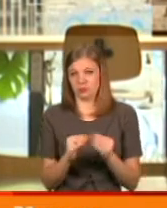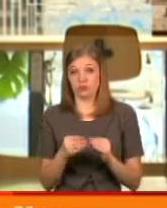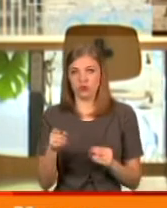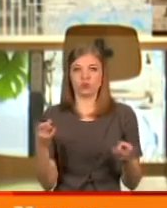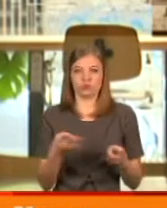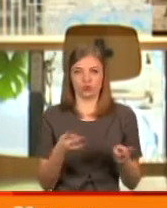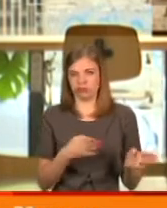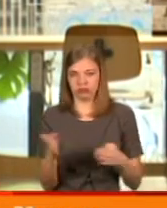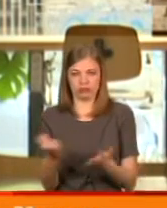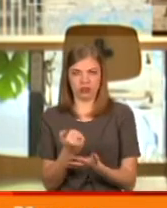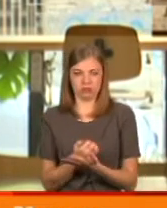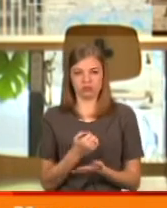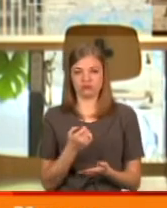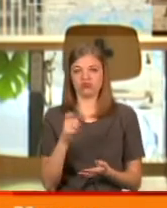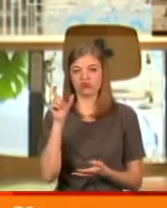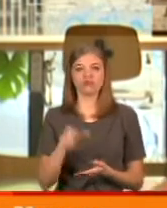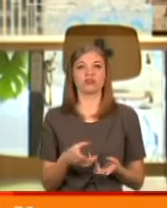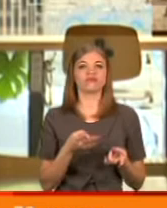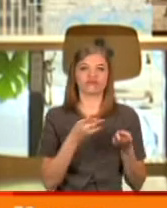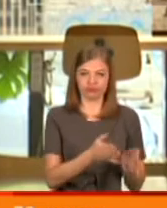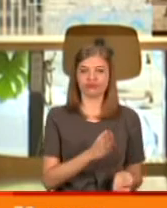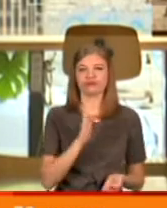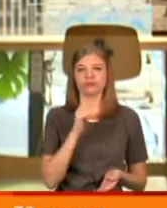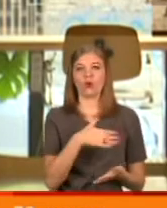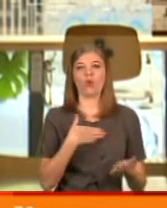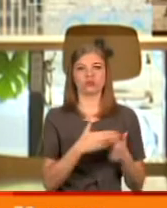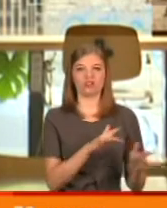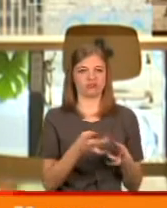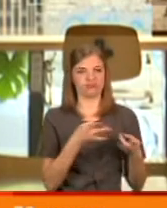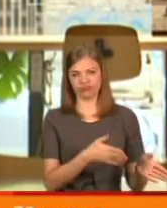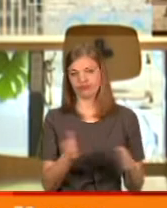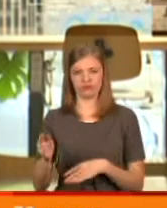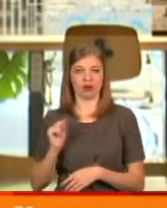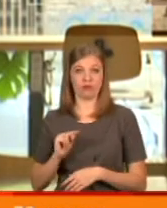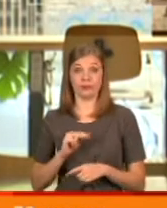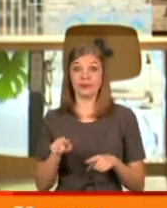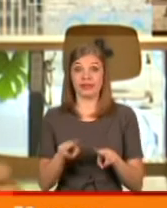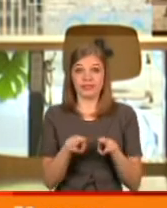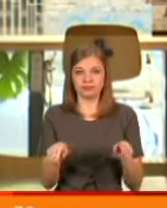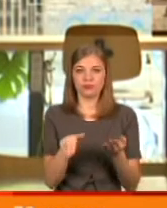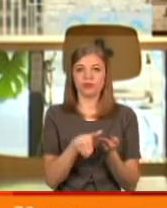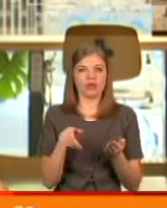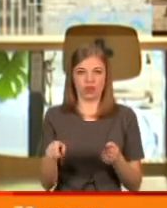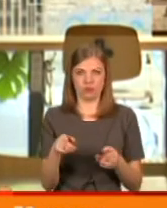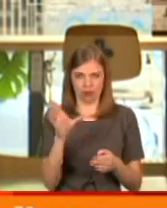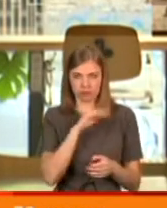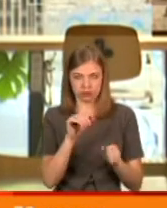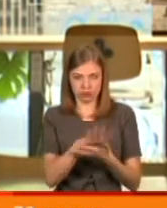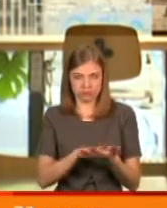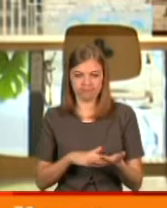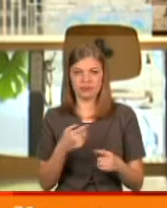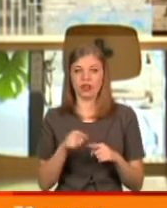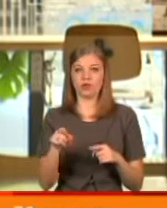Ему нужно как-то зарабатывать, он идет там работать, бросая общественную деятельность. Этот же инструмент позволяет этого не делать,